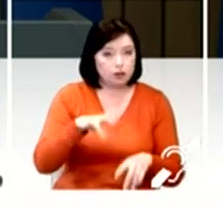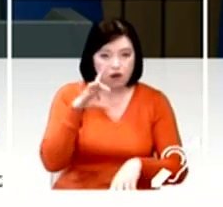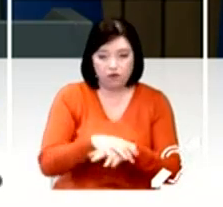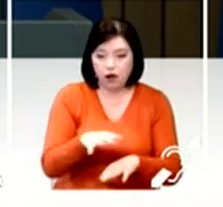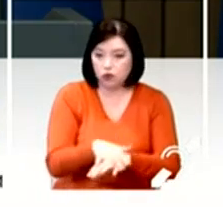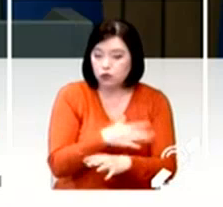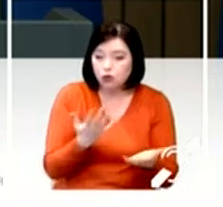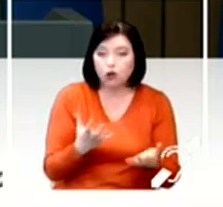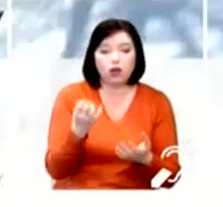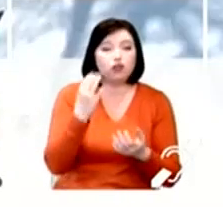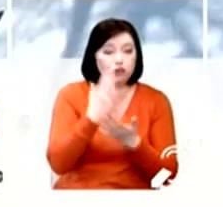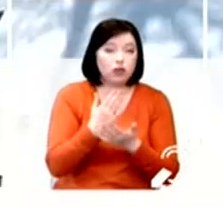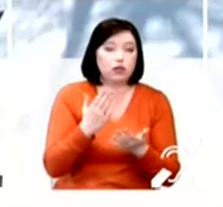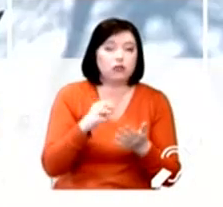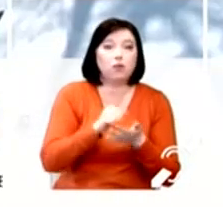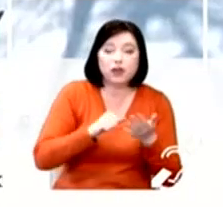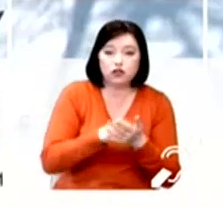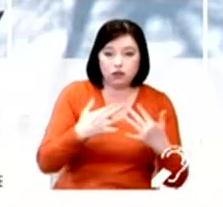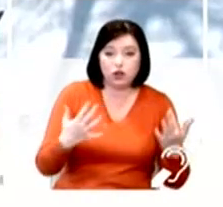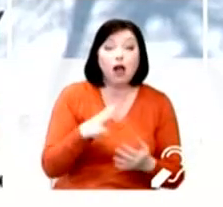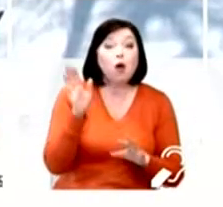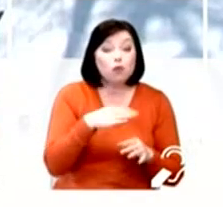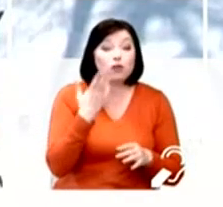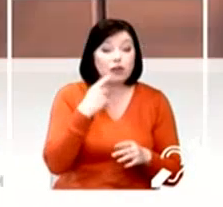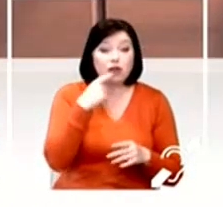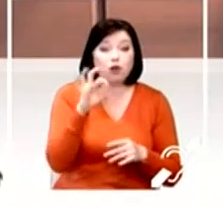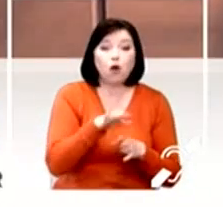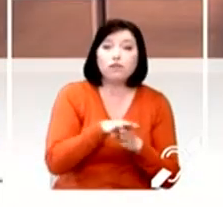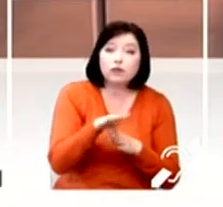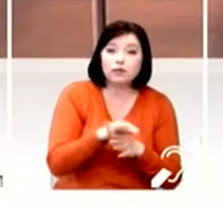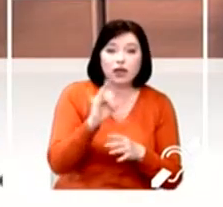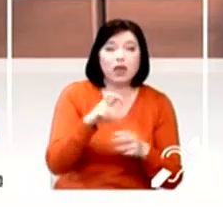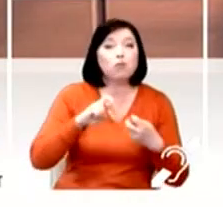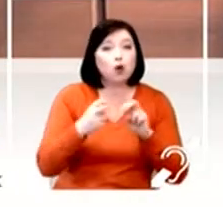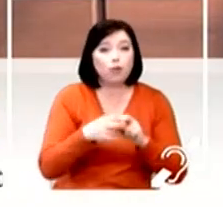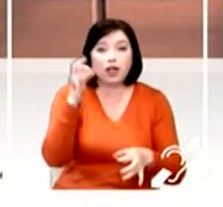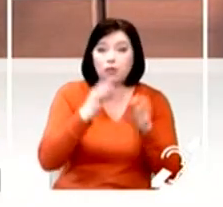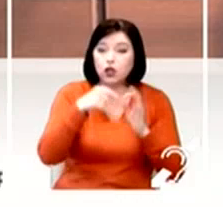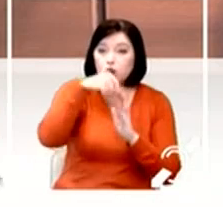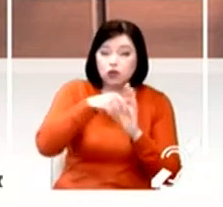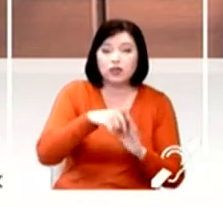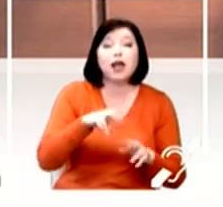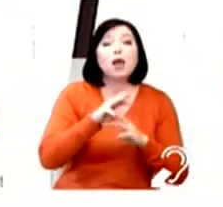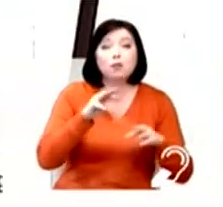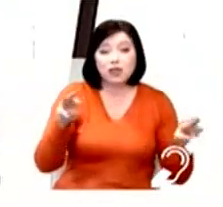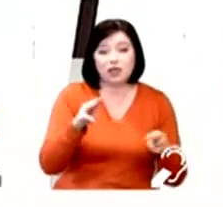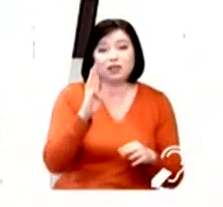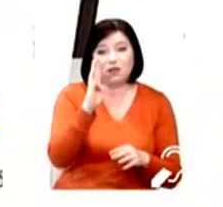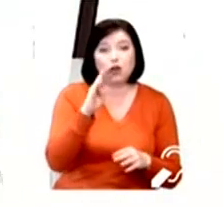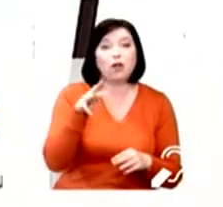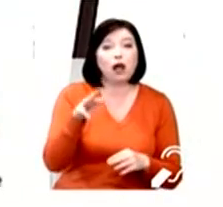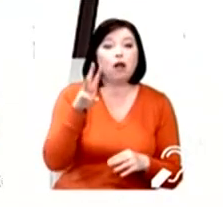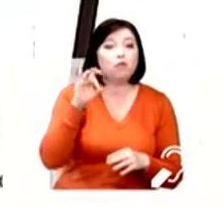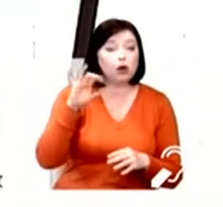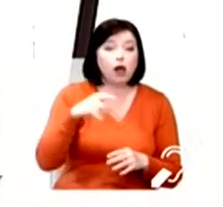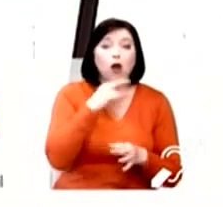multe motive obiective. După ce a vorbit despre realizările și provocările din justiție, ministrul Veronica Mihailov-Moraru a